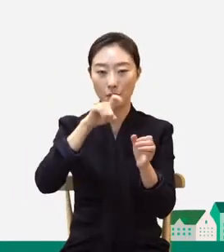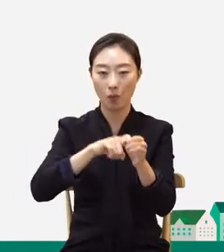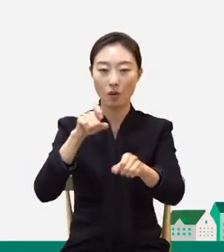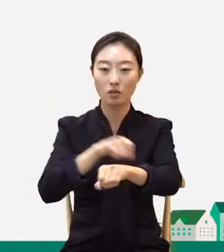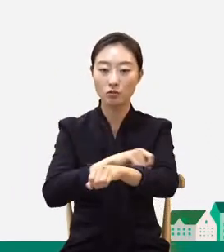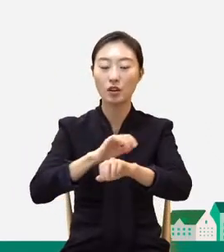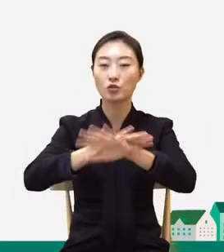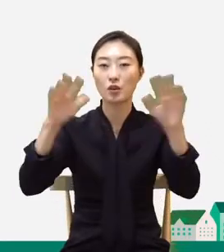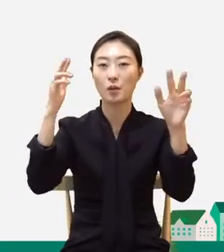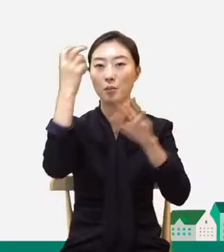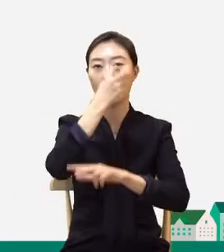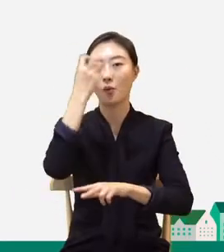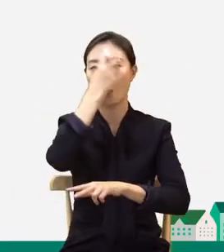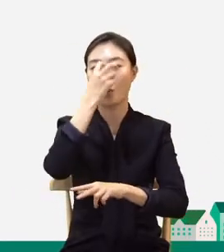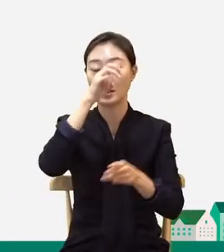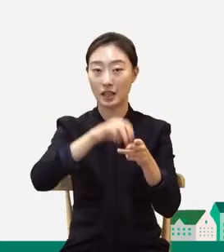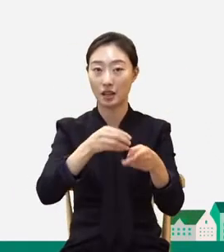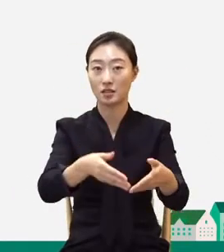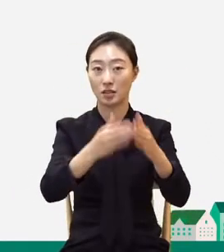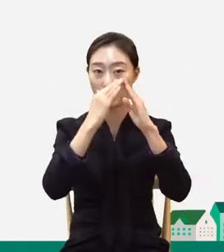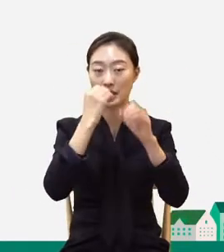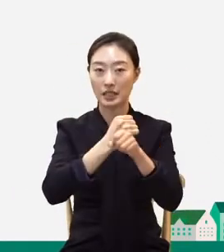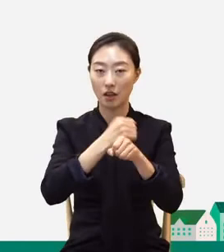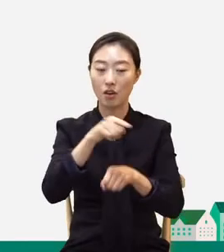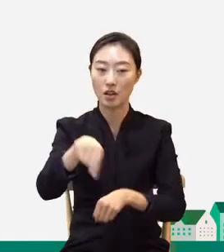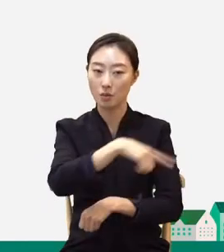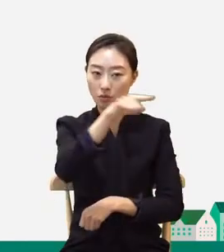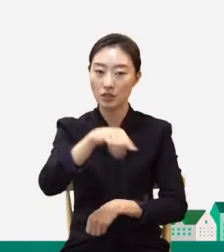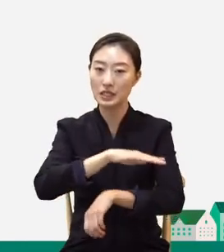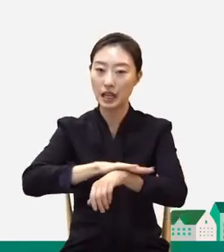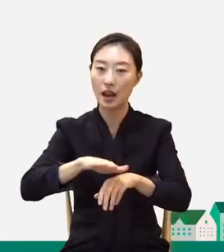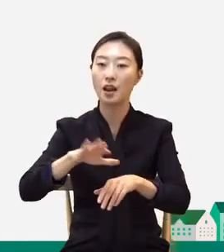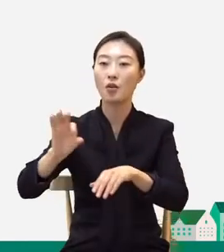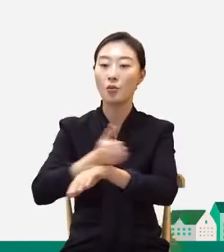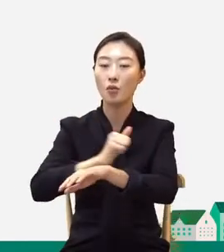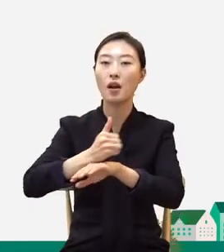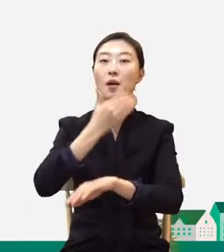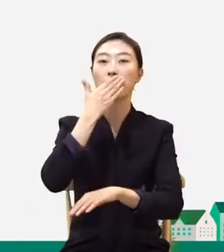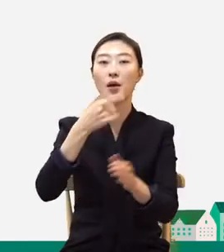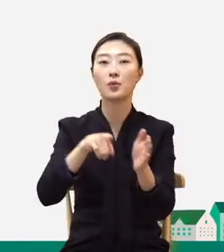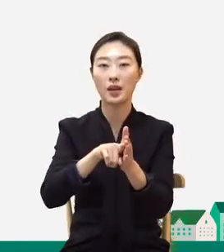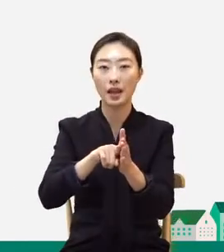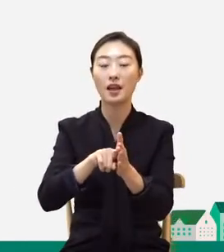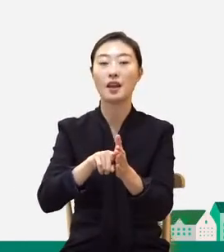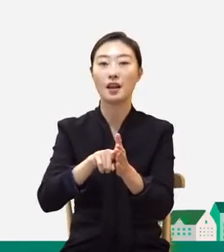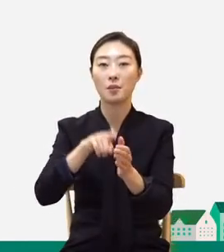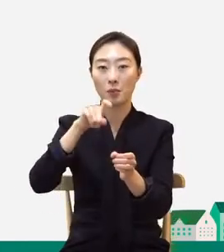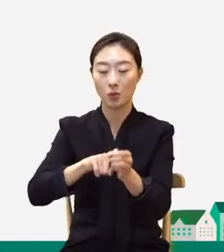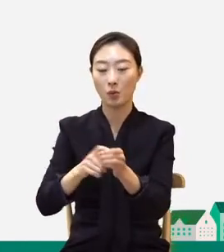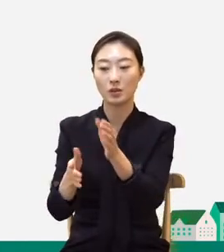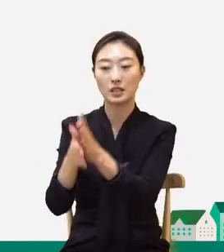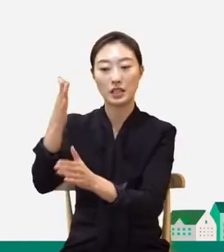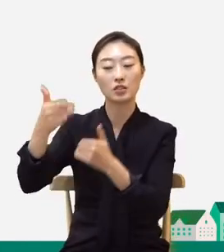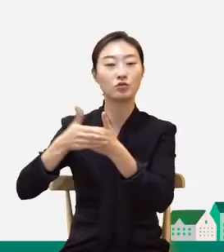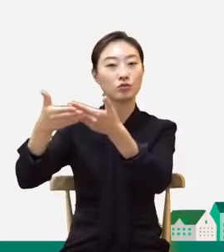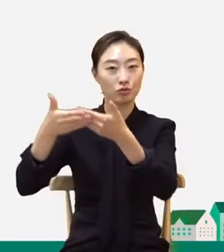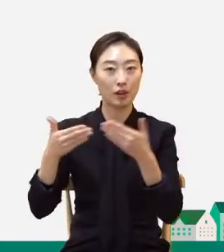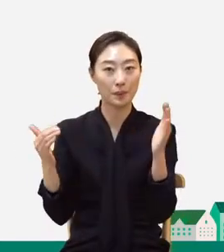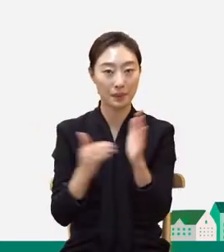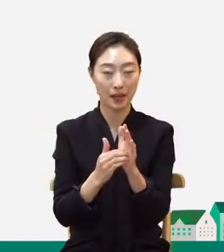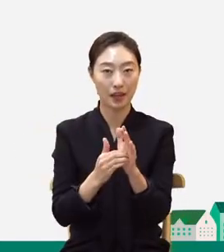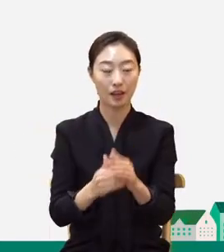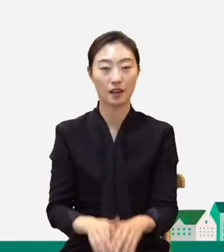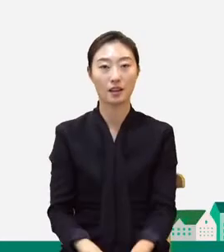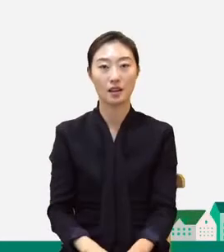이분들이 이용할 수 있도록 하는 것이 지자체에서 주요하게 마련한 인프라라고 보시면 되겠습니다. 그리고 이